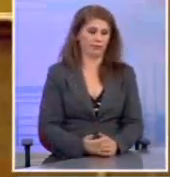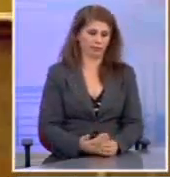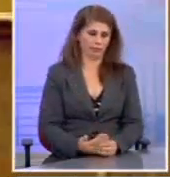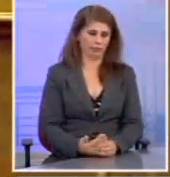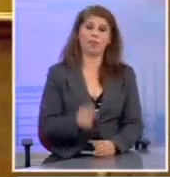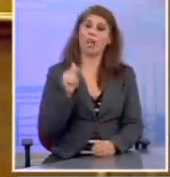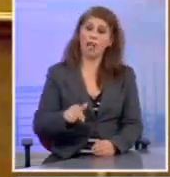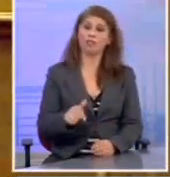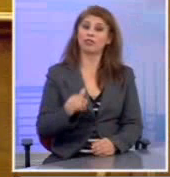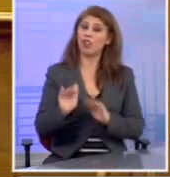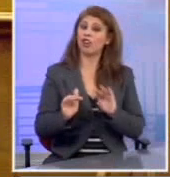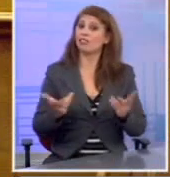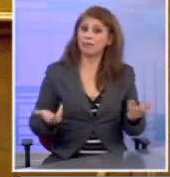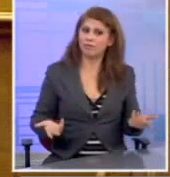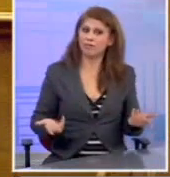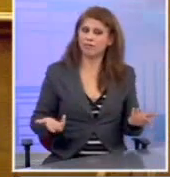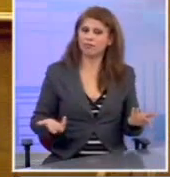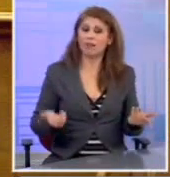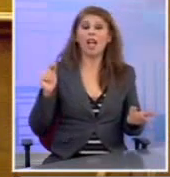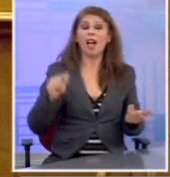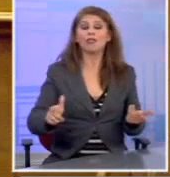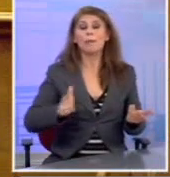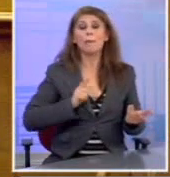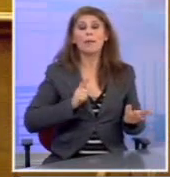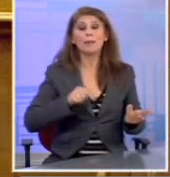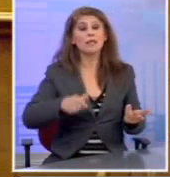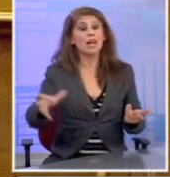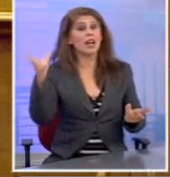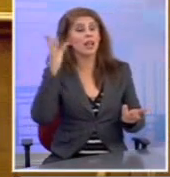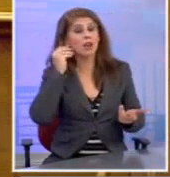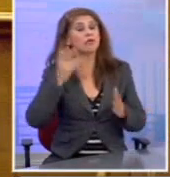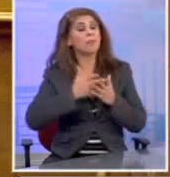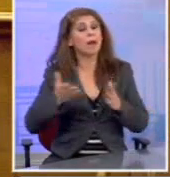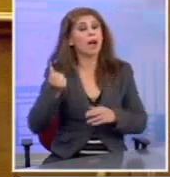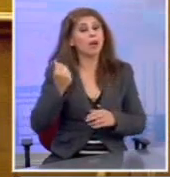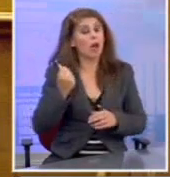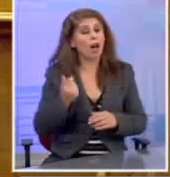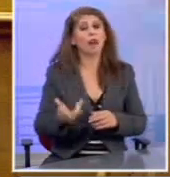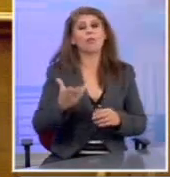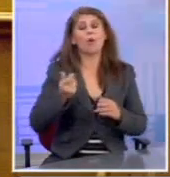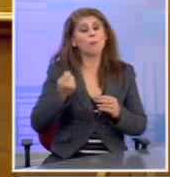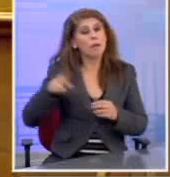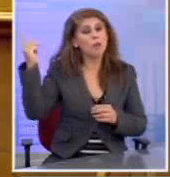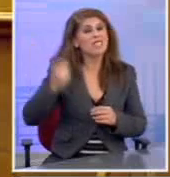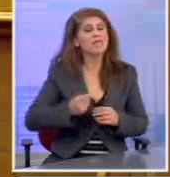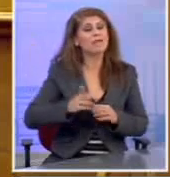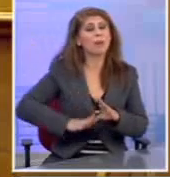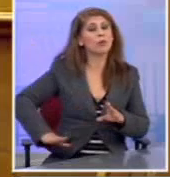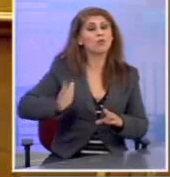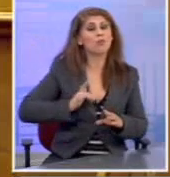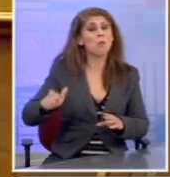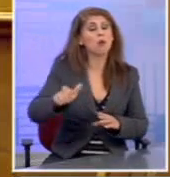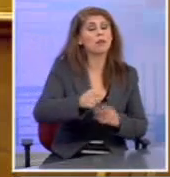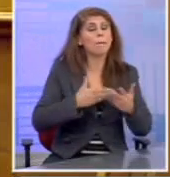Αυτό είναι το ερώτημα. Αυτό περιμένει να ακούσει σήμερα η μεγάλη πλειοψηφία των πολιτών. Μεγάλη